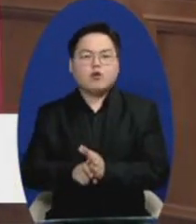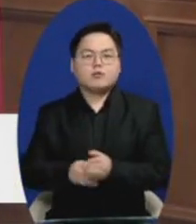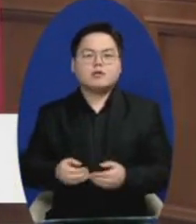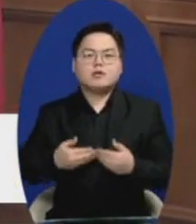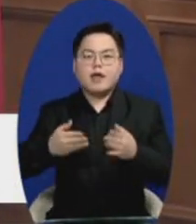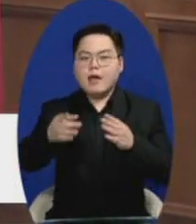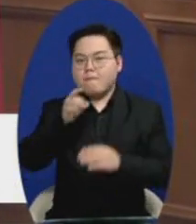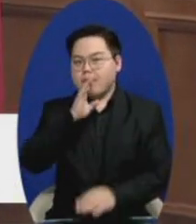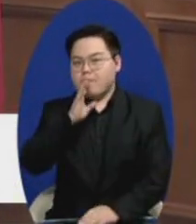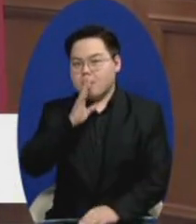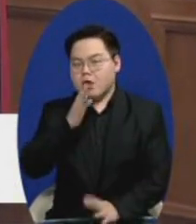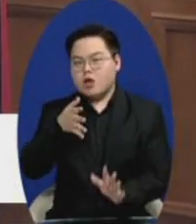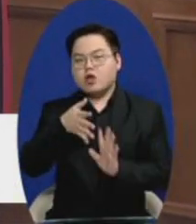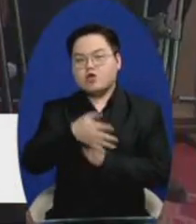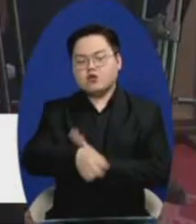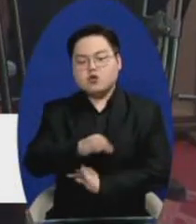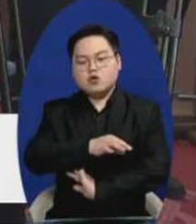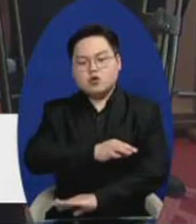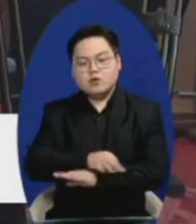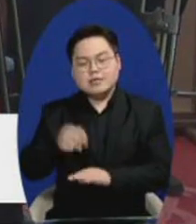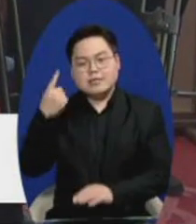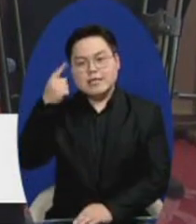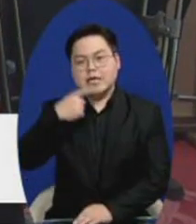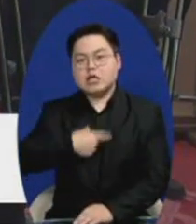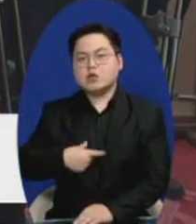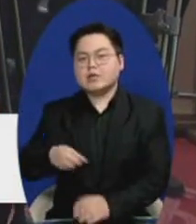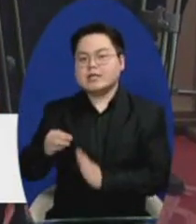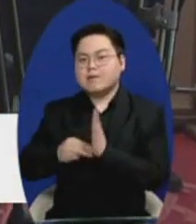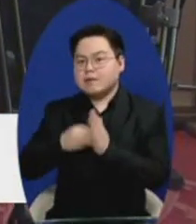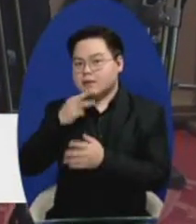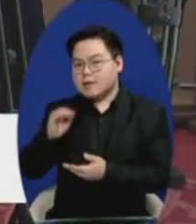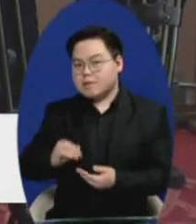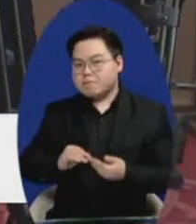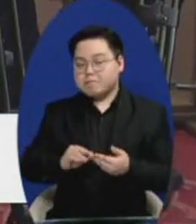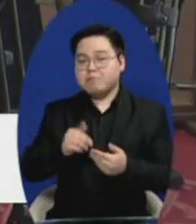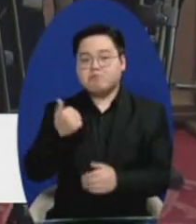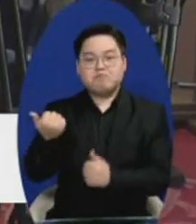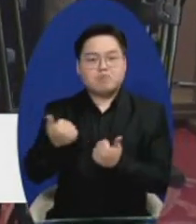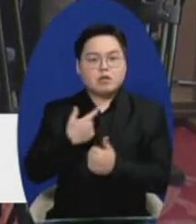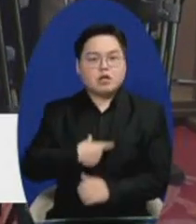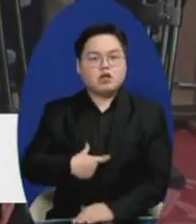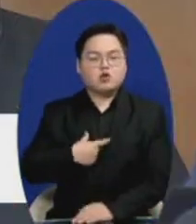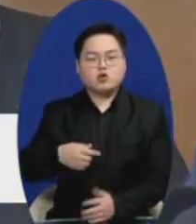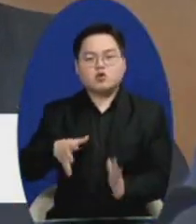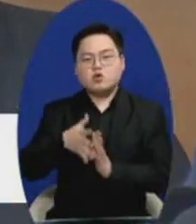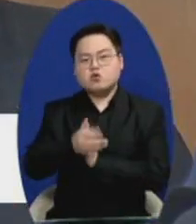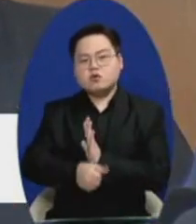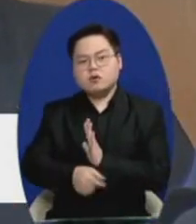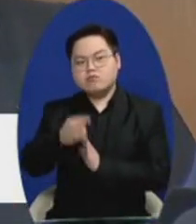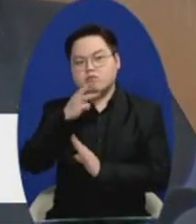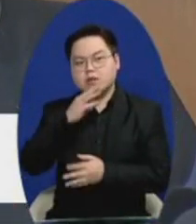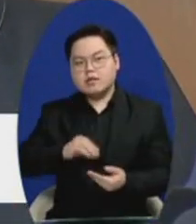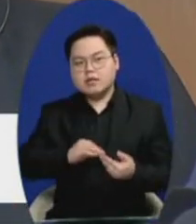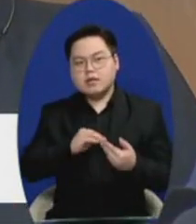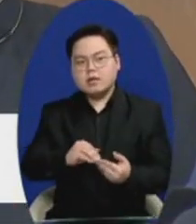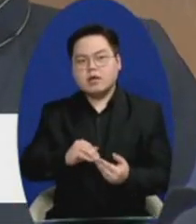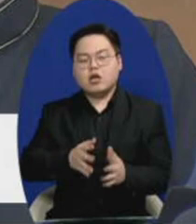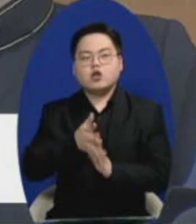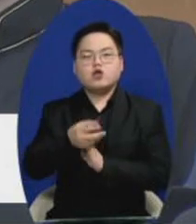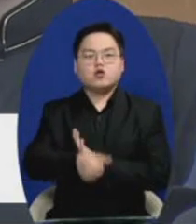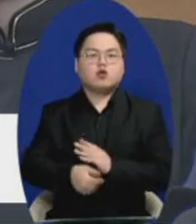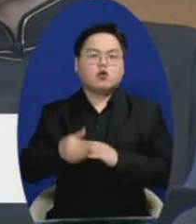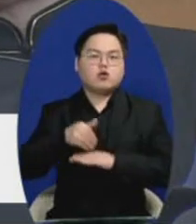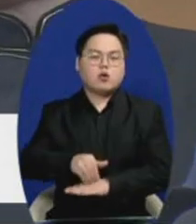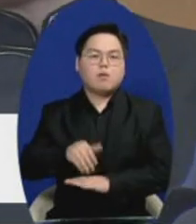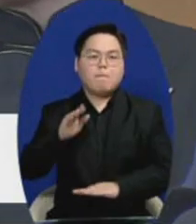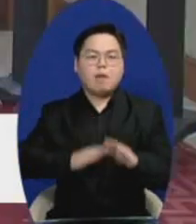гэж төслүүдийг санаачлагч гишүүд тайлбарлаж байна. За тухайн гишүүдийн хувьд төсөв хүрээний мэдэгдэл болон төсвийн